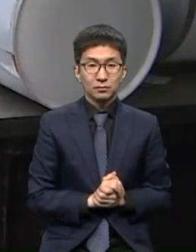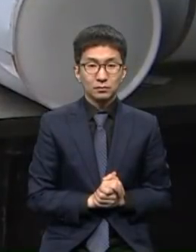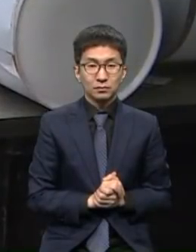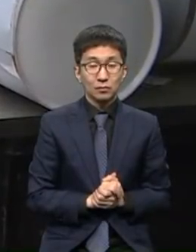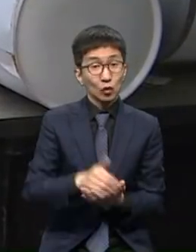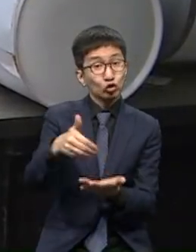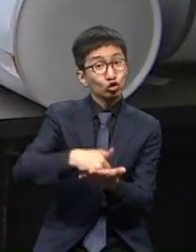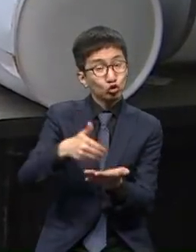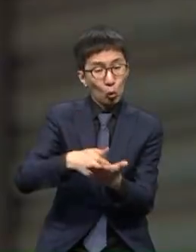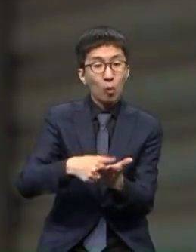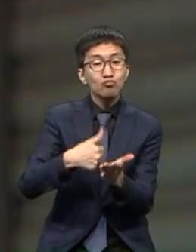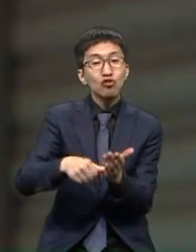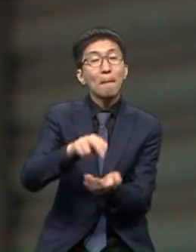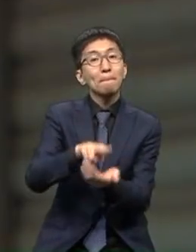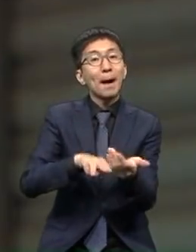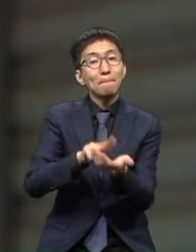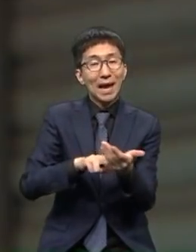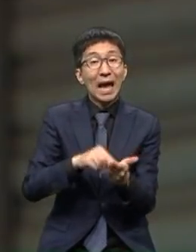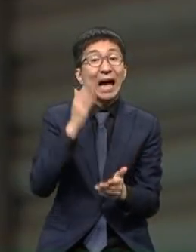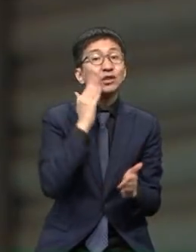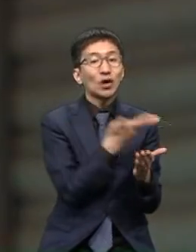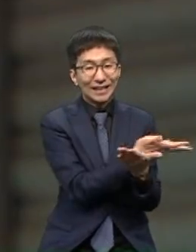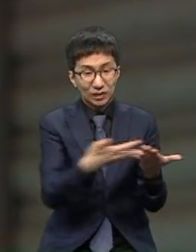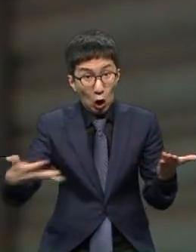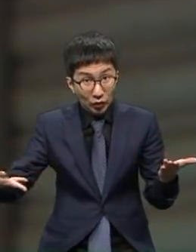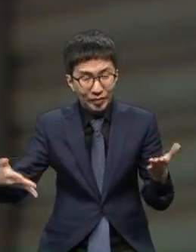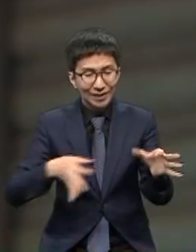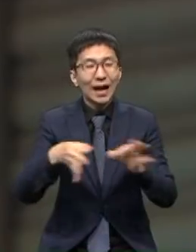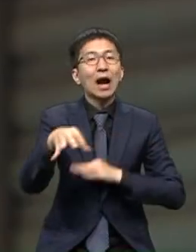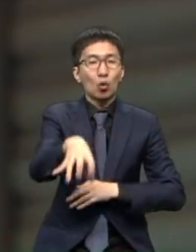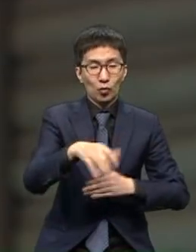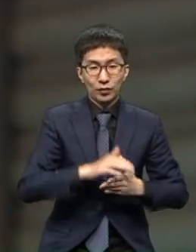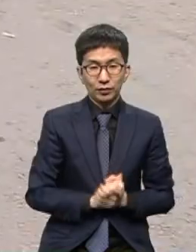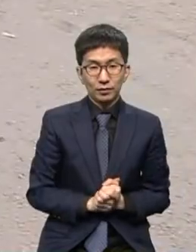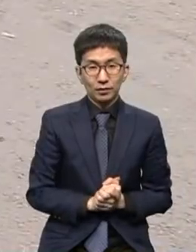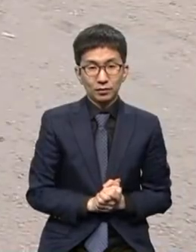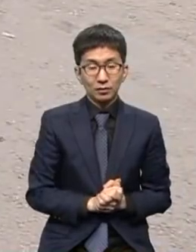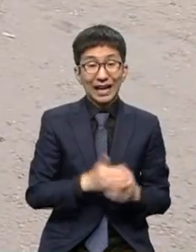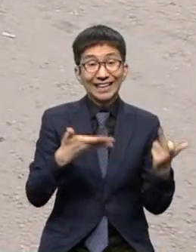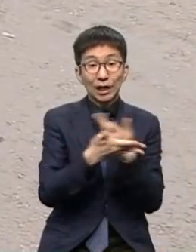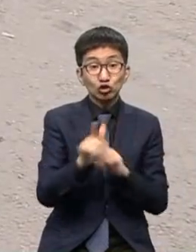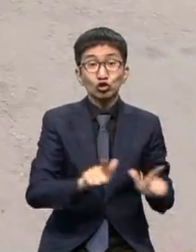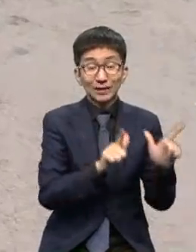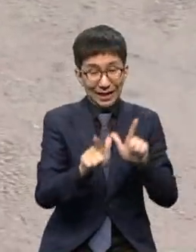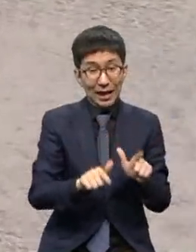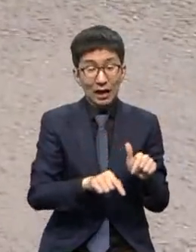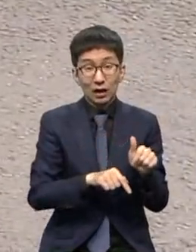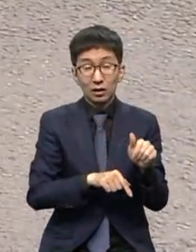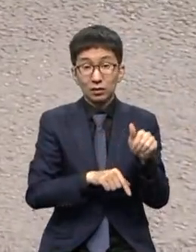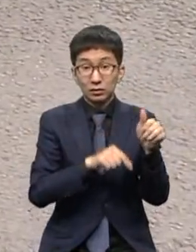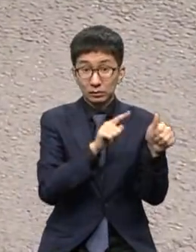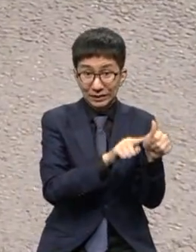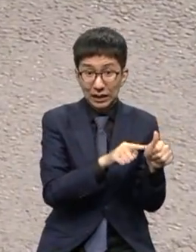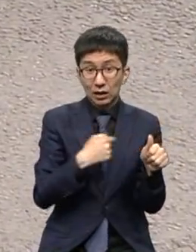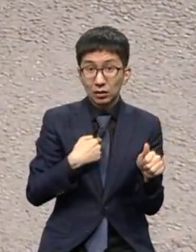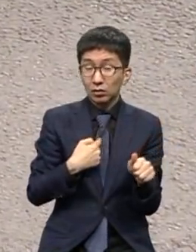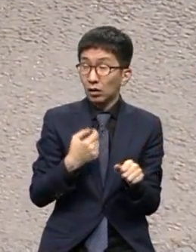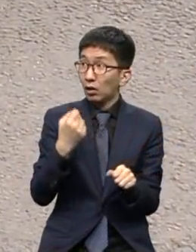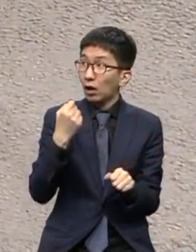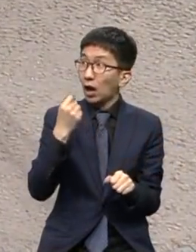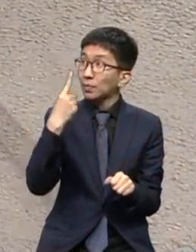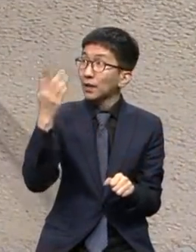중고물품을 주로 파는 서울 청계천의 1 상정합니다 제주에 사는 a 씨는 지난 달 이곳에서 중고 냉장고 1대 를